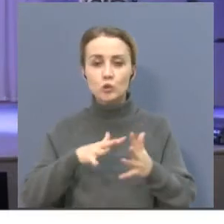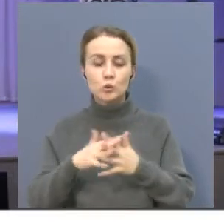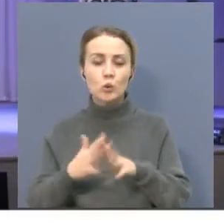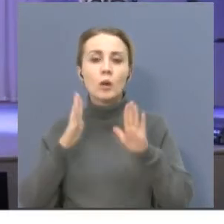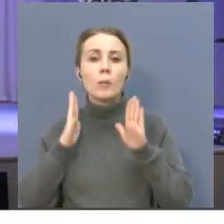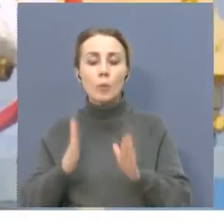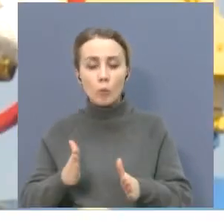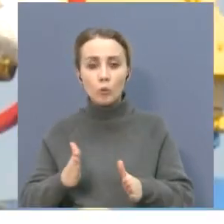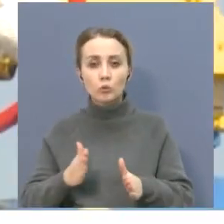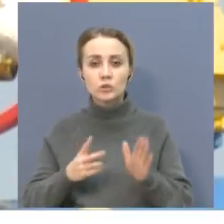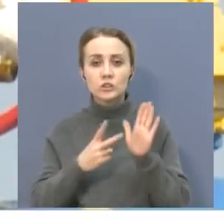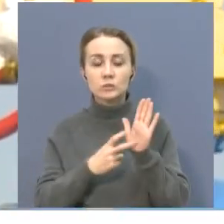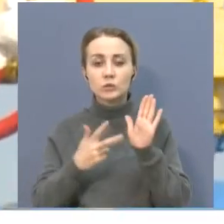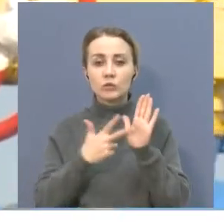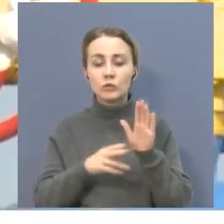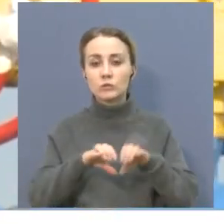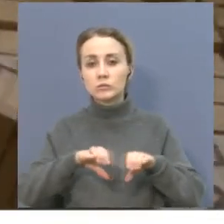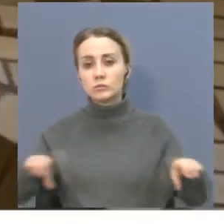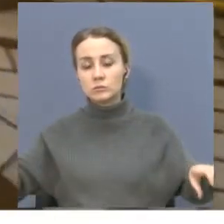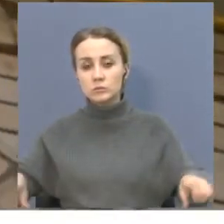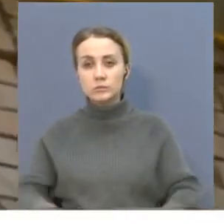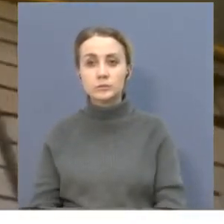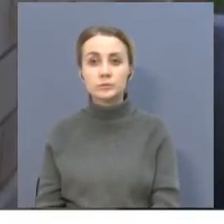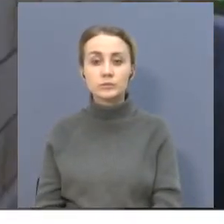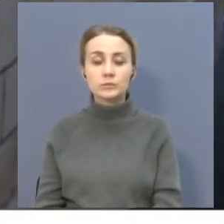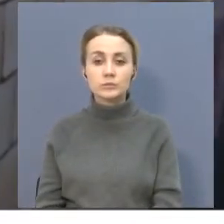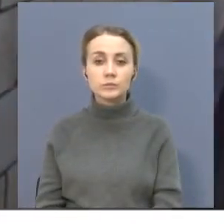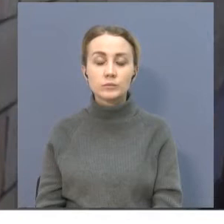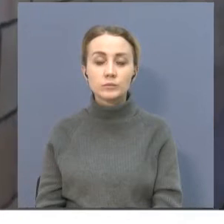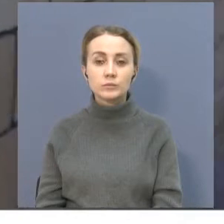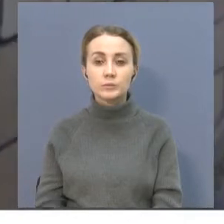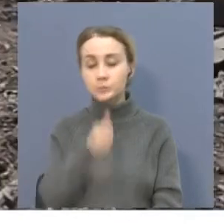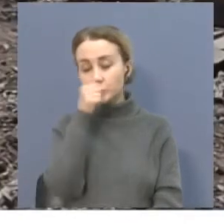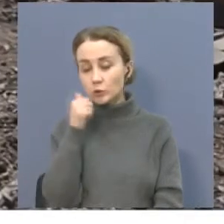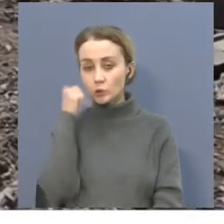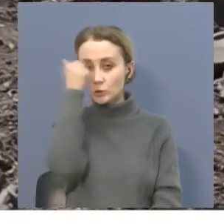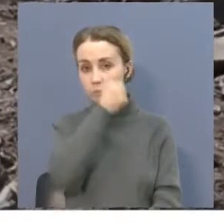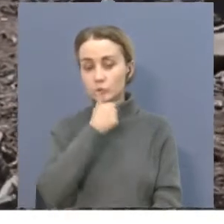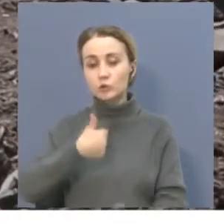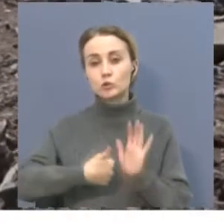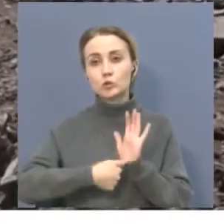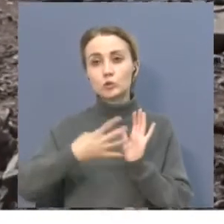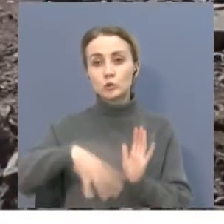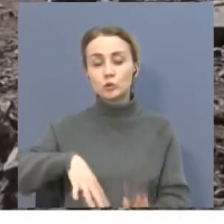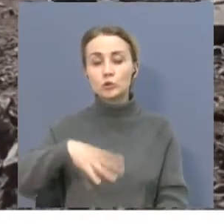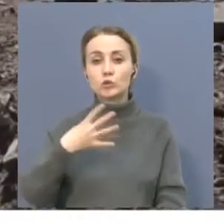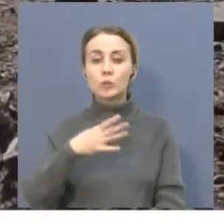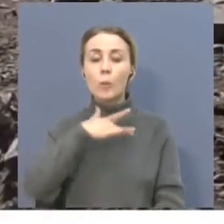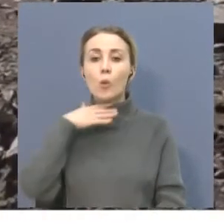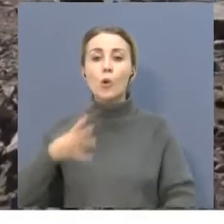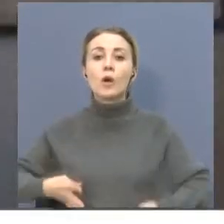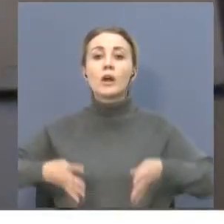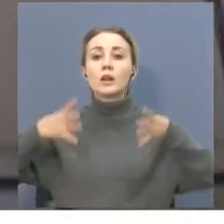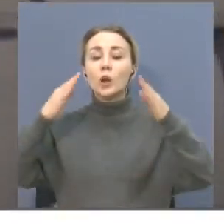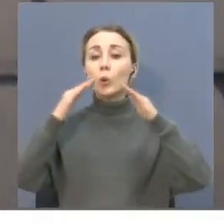тартылады. Былтыр көпқабатты 644 тұрғын үйдің бұған дейін істен шыққан құрылғылары жөнделіп,